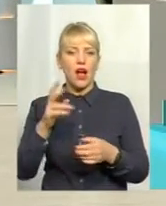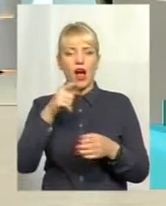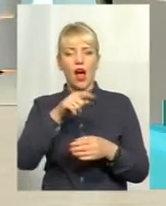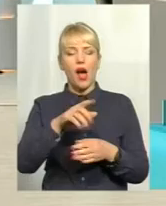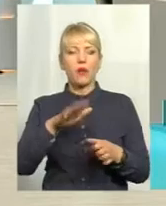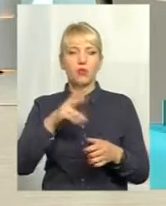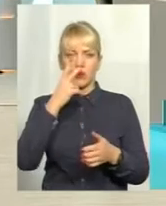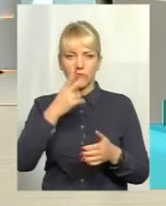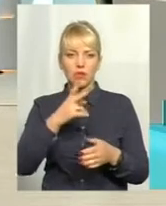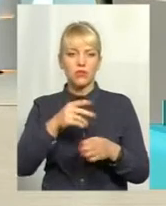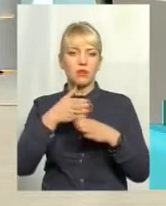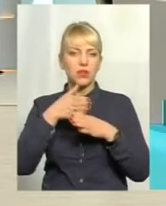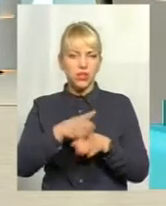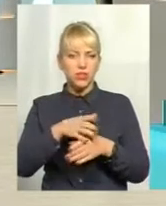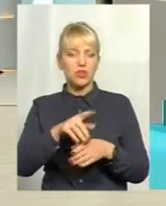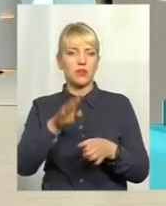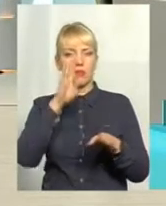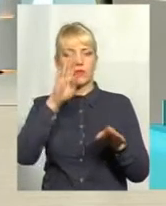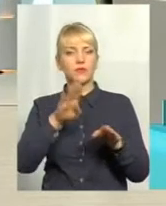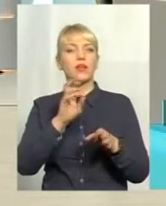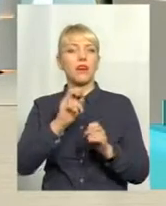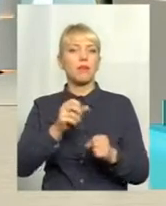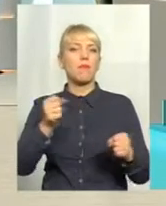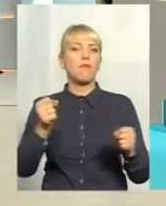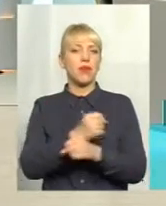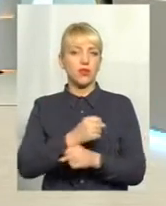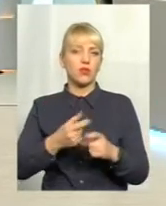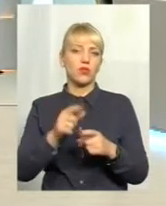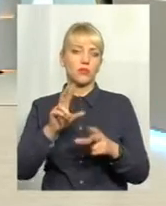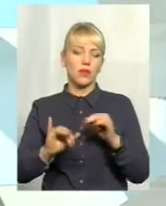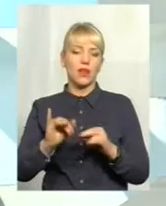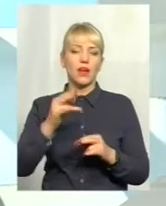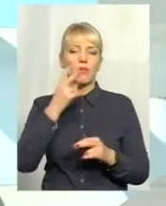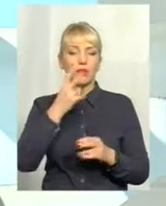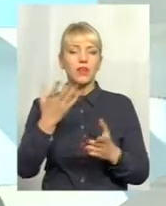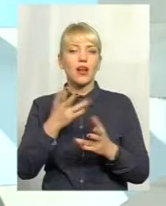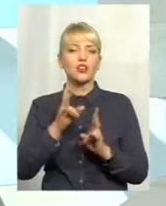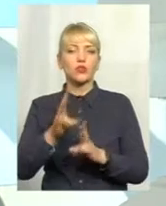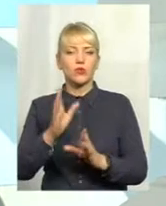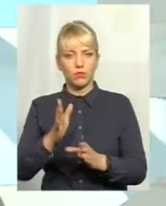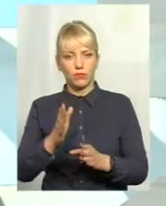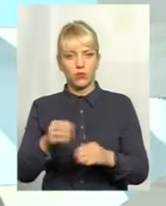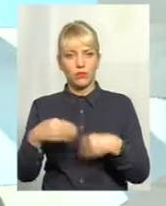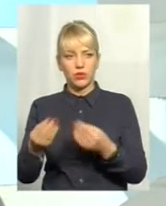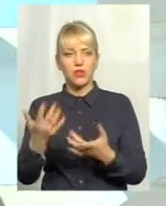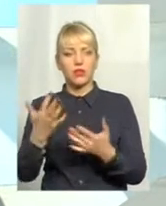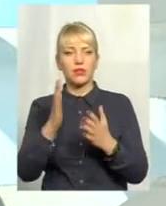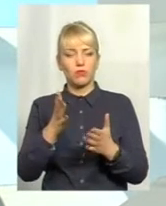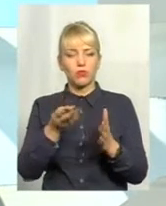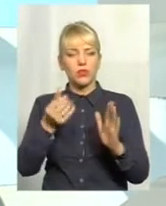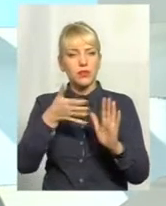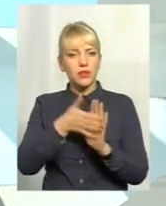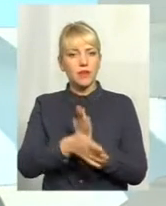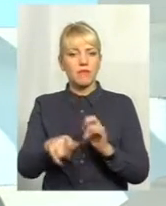І в залежності від того, які наслідки цей перелом потягне, відповідно, яка шкода буде заподіяна, скільки буде затрачено